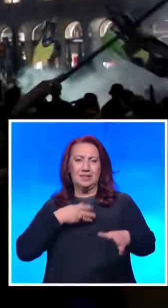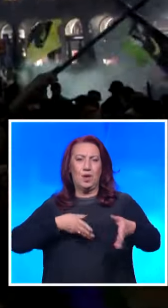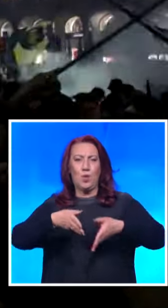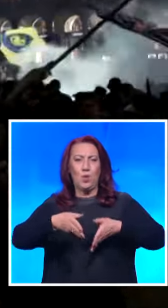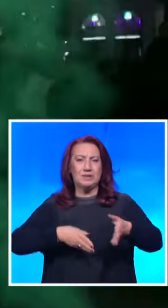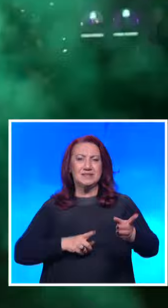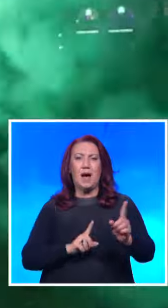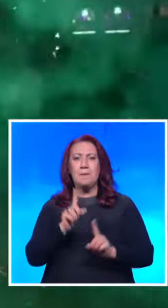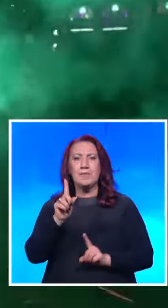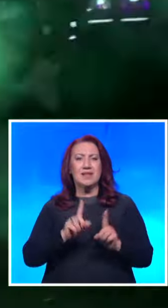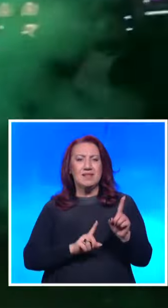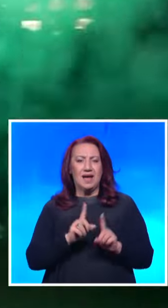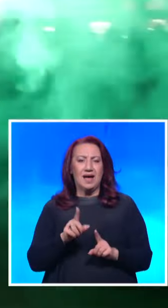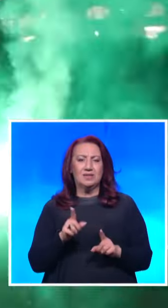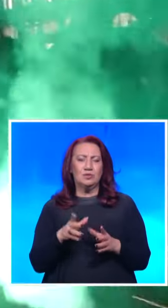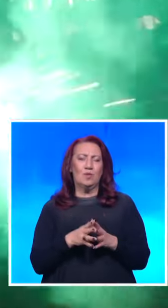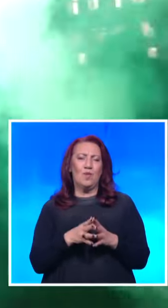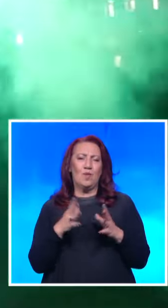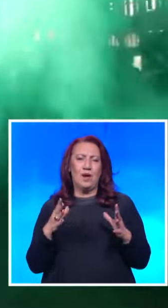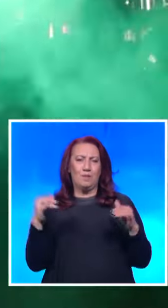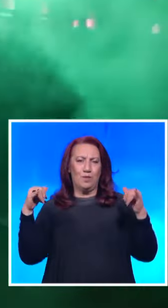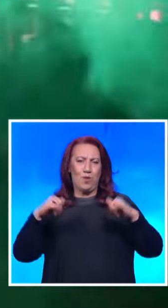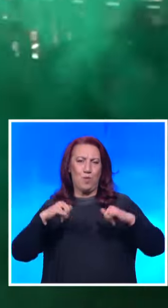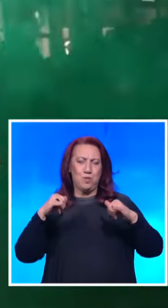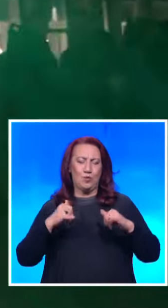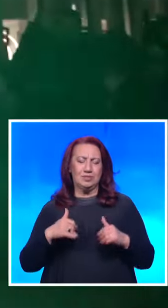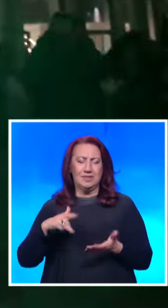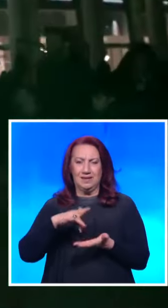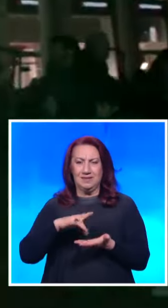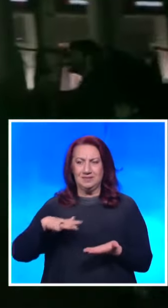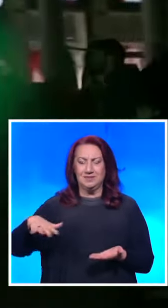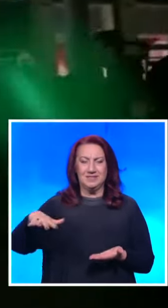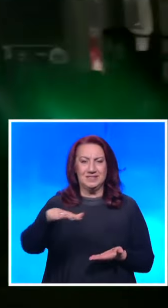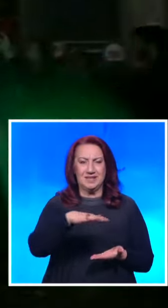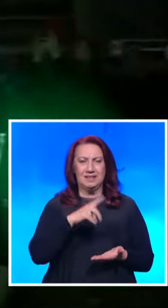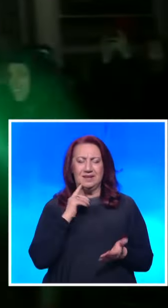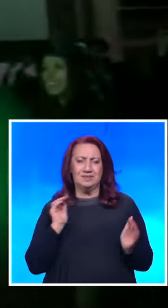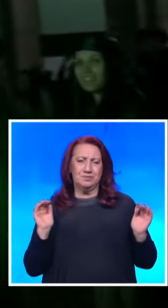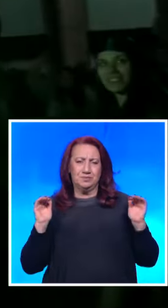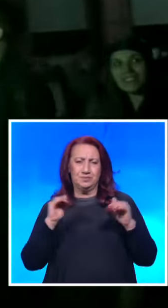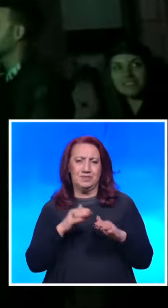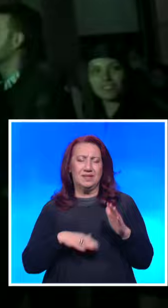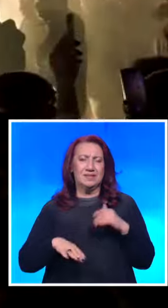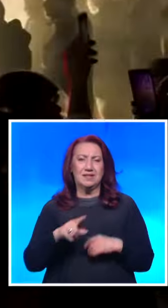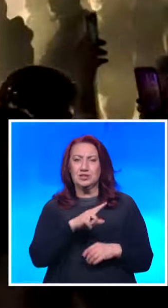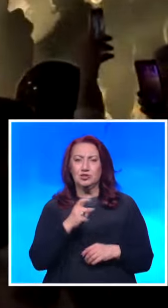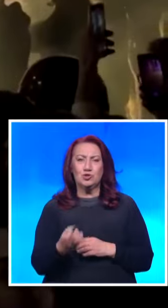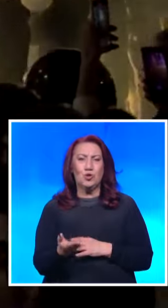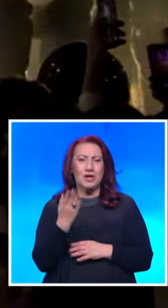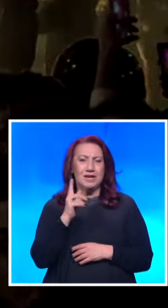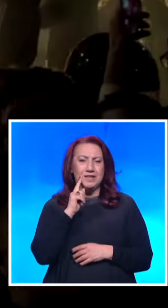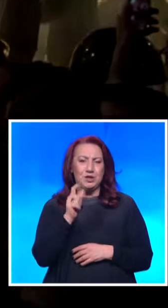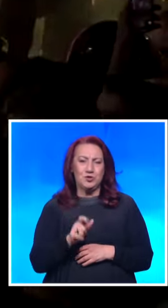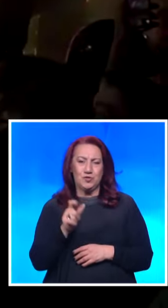купон пред емблематичната градска катедрала Дуомо, където се събраха над 100 000 празнуващи тифоси.